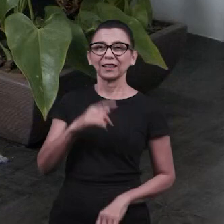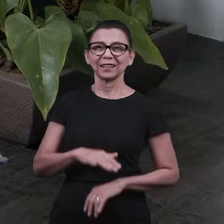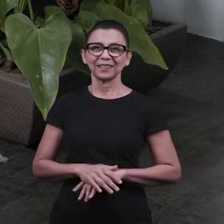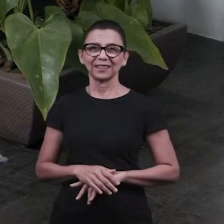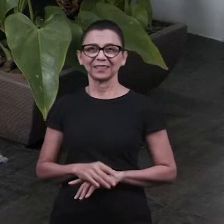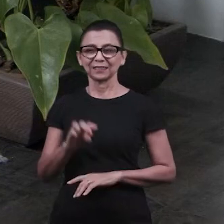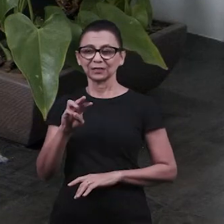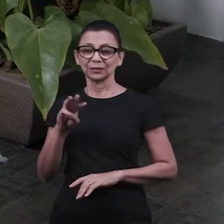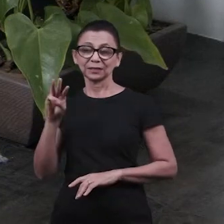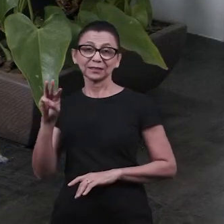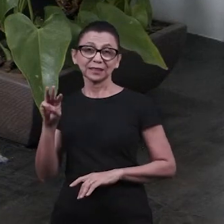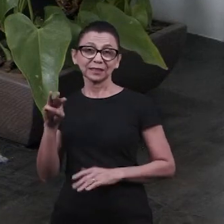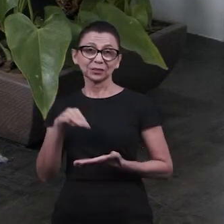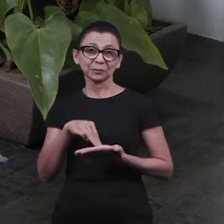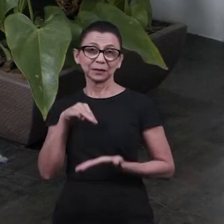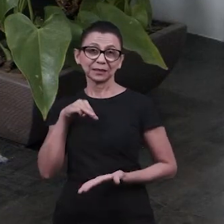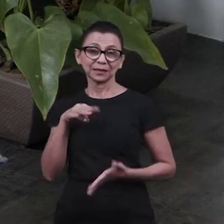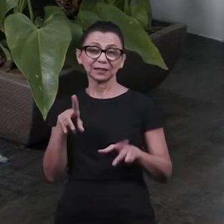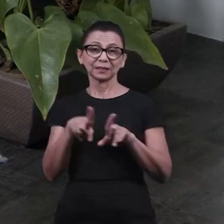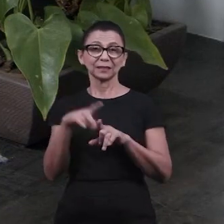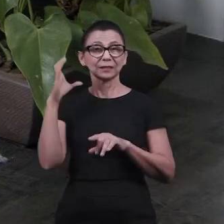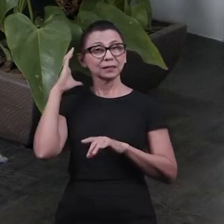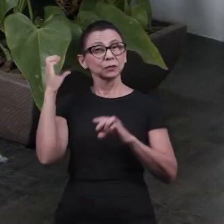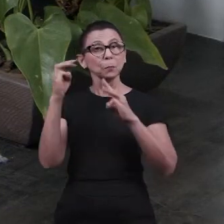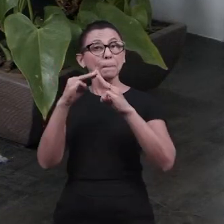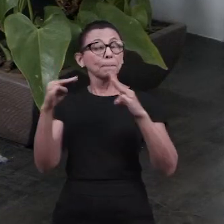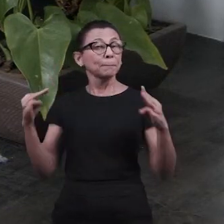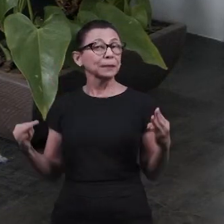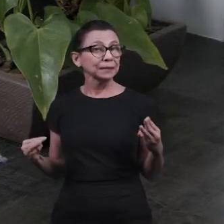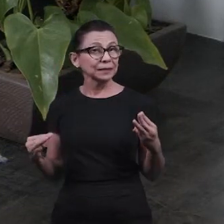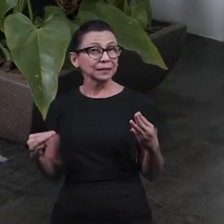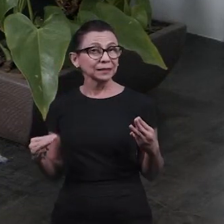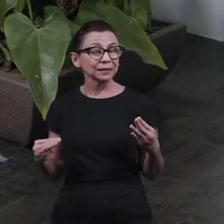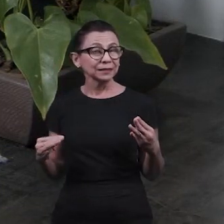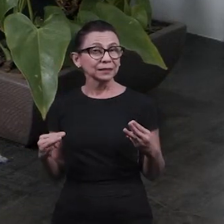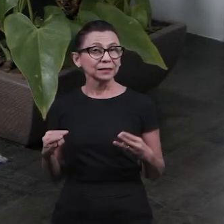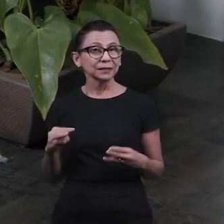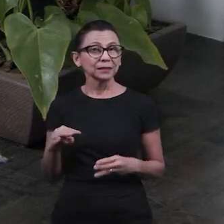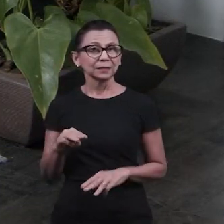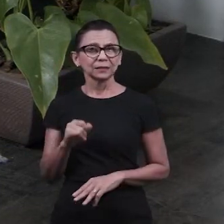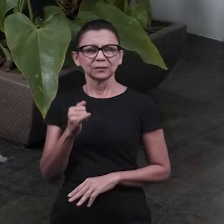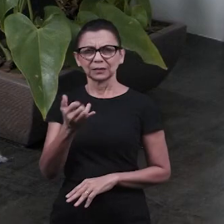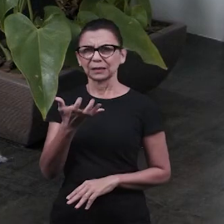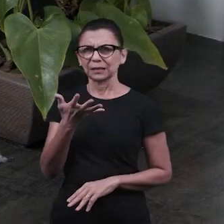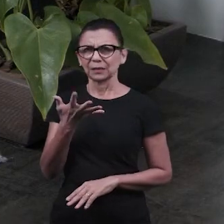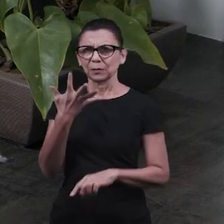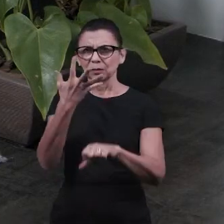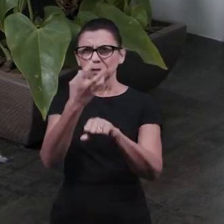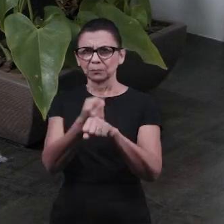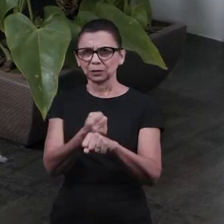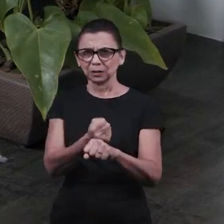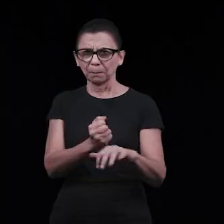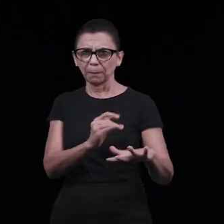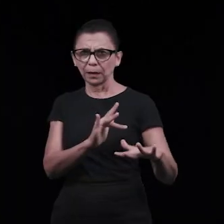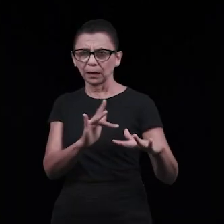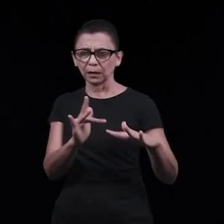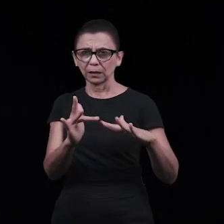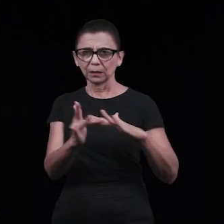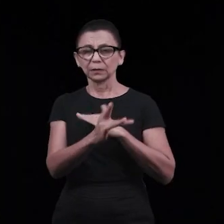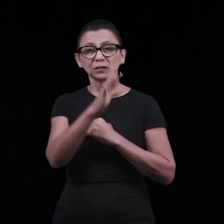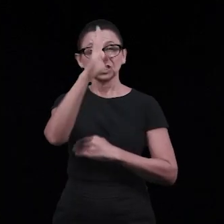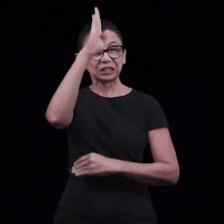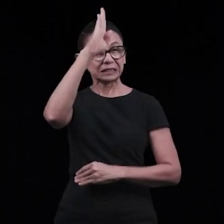davantage sur nous dans le site l'Église chrétienne Maranatha de Radio Manaïm. Si vous voulez, vous pouvez encore télécharger nos applications